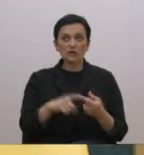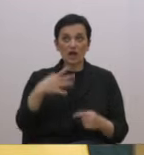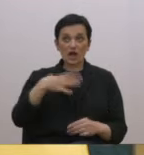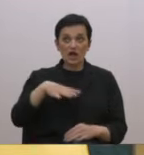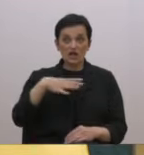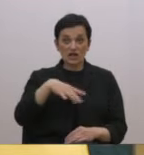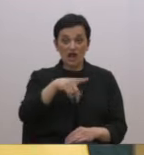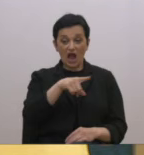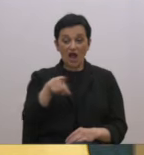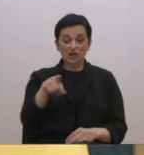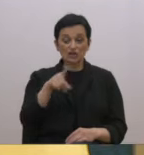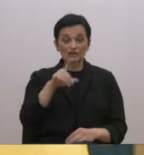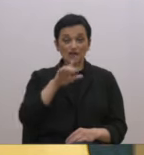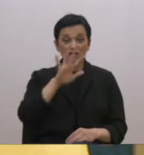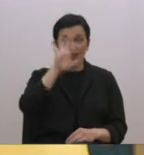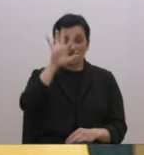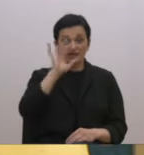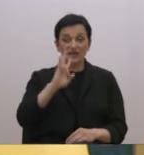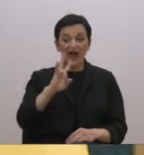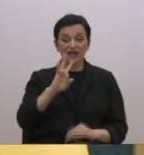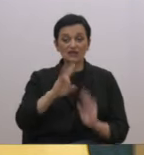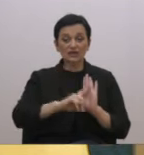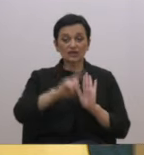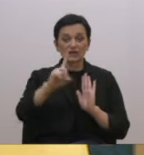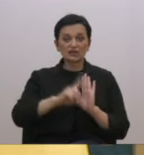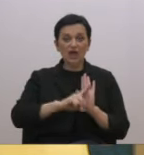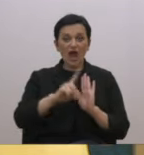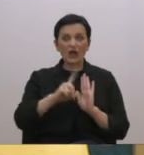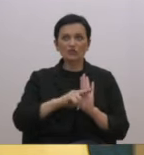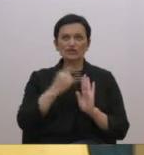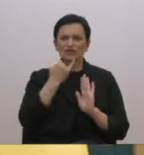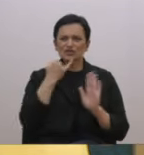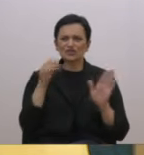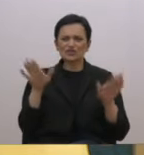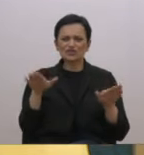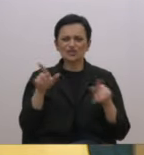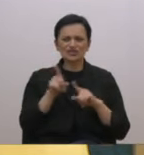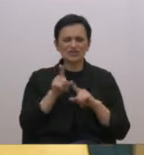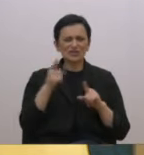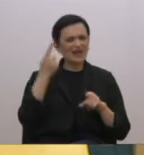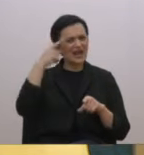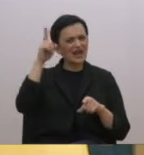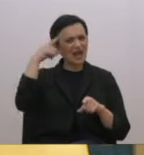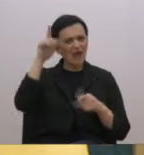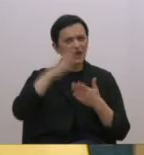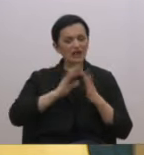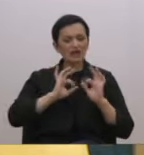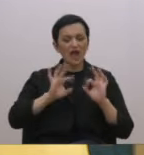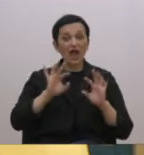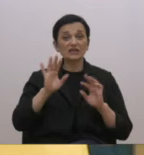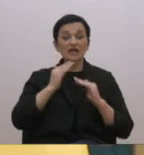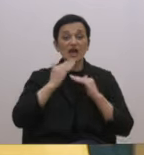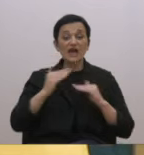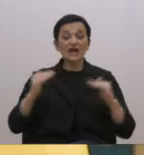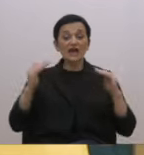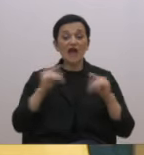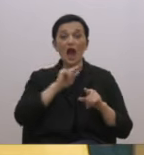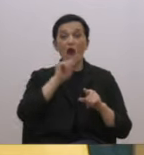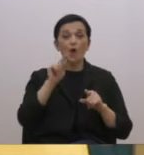ქართველები რო დადიოდნენ ირანში, იქ რაღაცა ჩიტის ჯიში იყო, ასე ამბობენ, ლეგენდა არის, რომელიც გალობის დროს ამბობდა